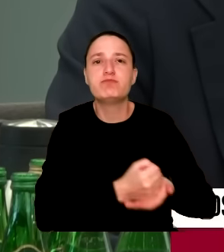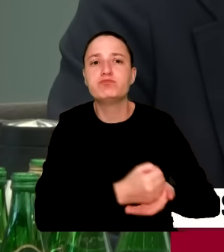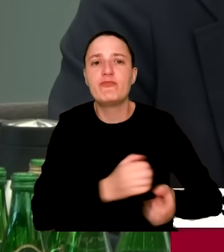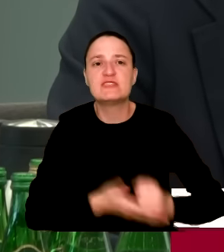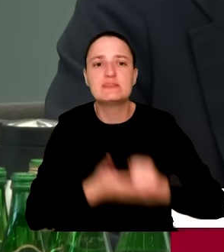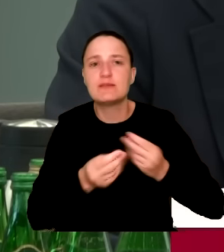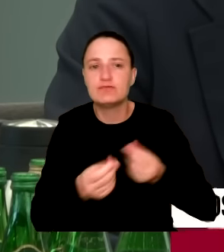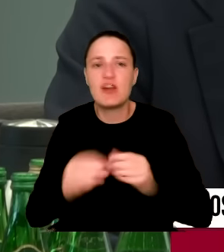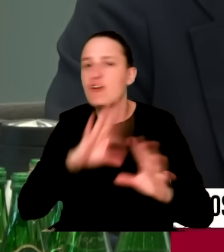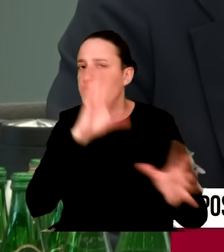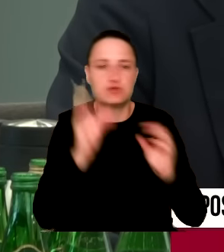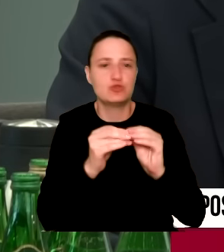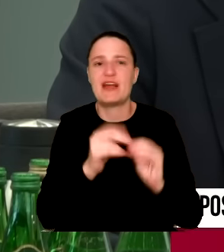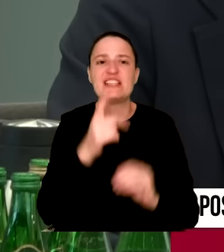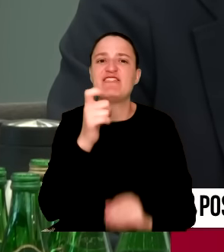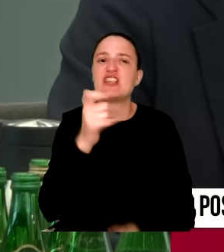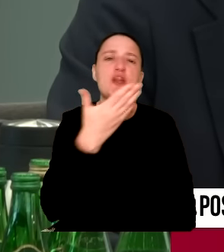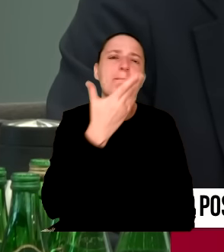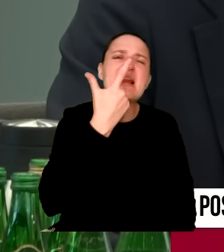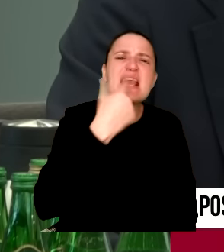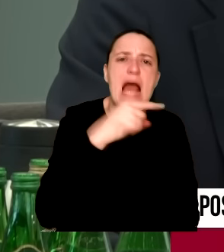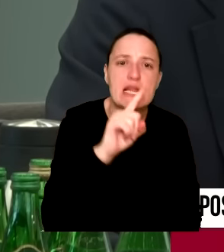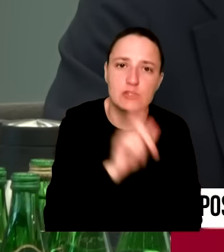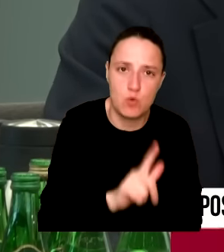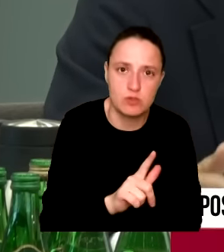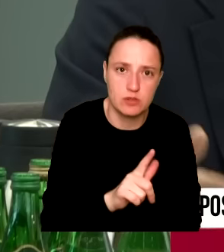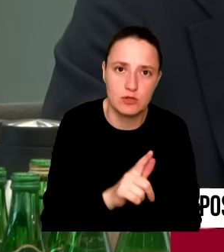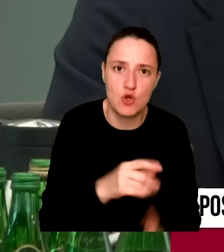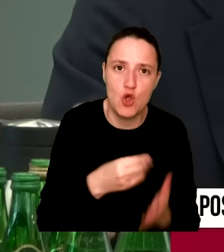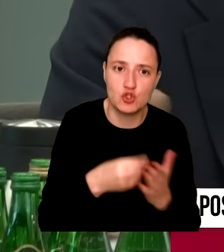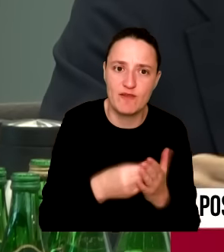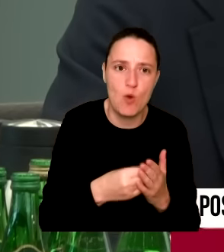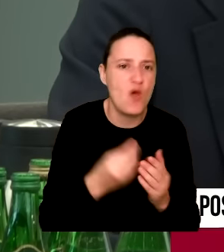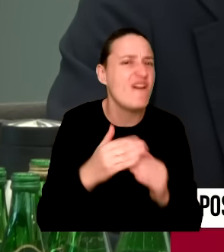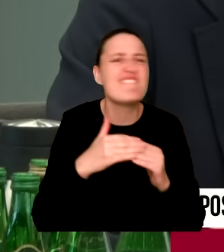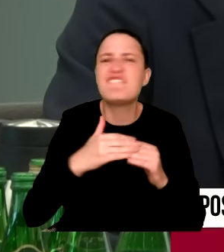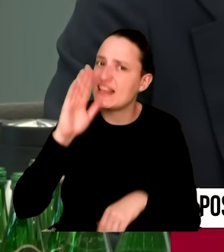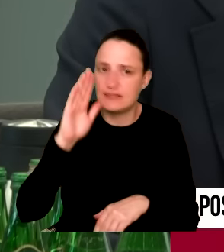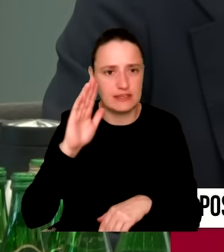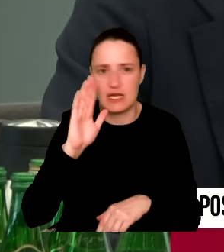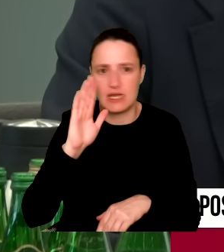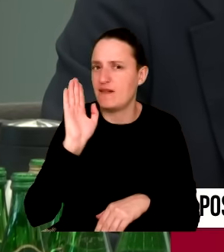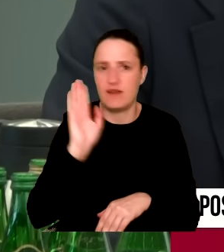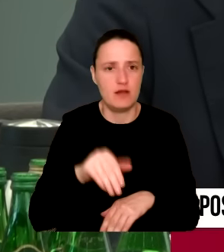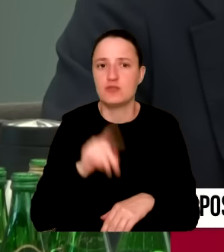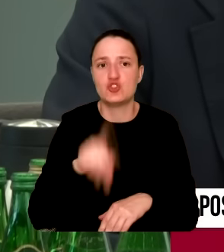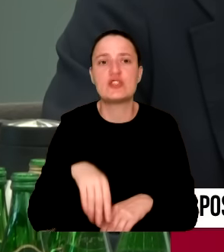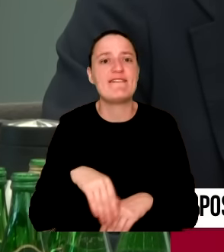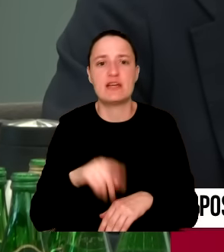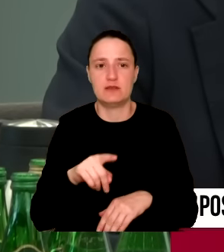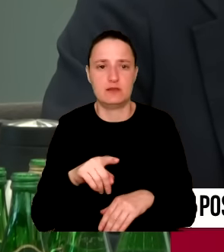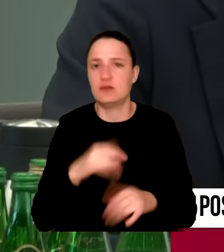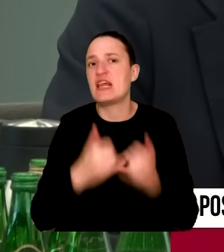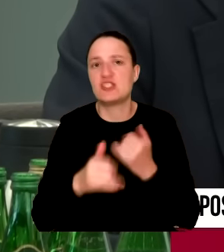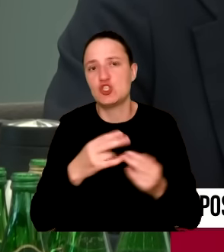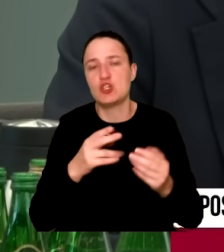kosztowały łącznie około 200 miliardów złotych czyli na pewno wiele wiele wiele wiele więcej niż ewentualne